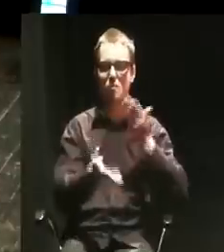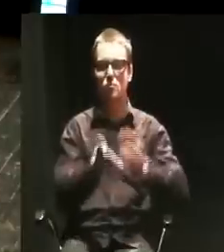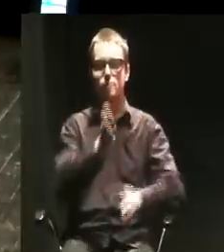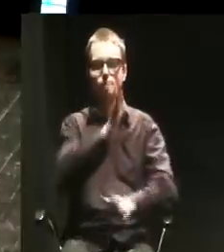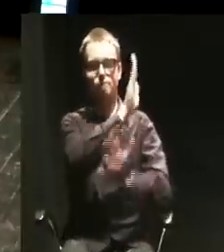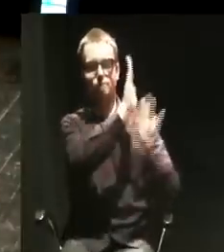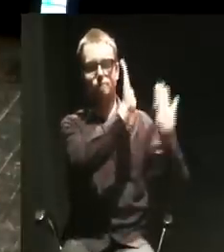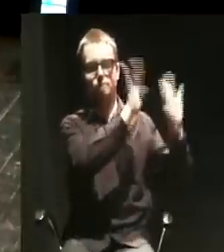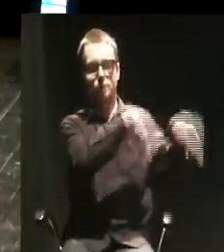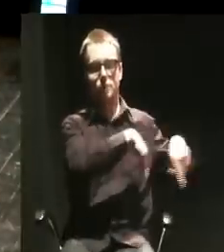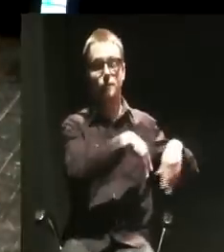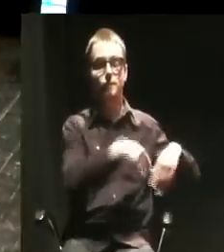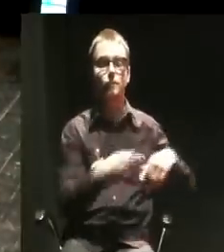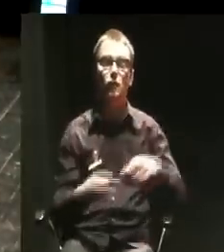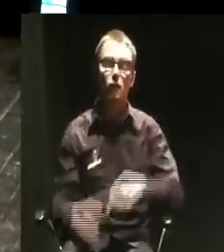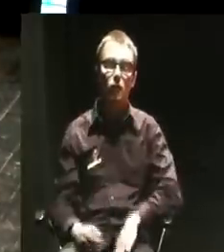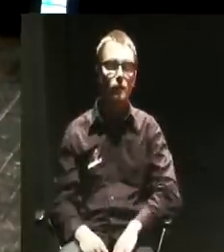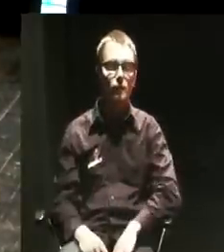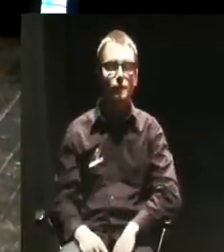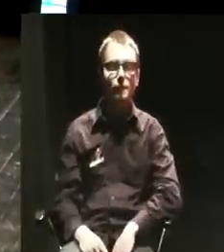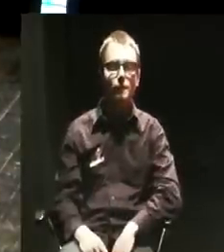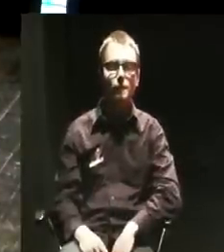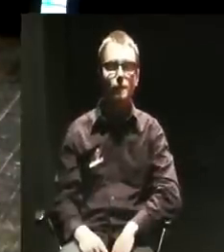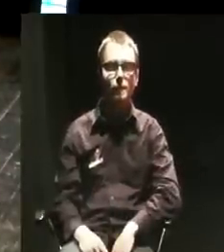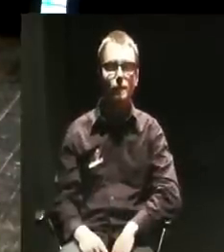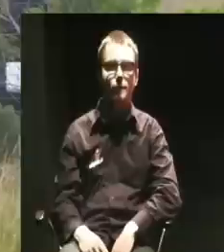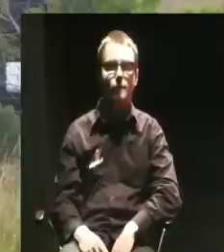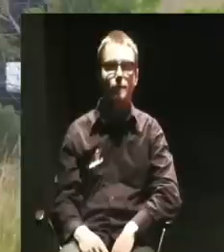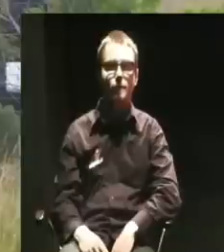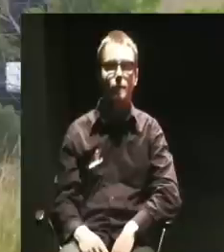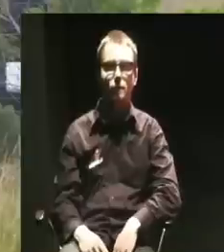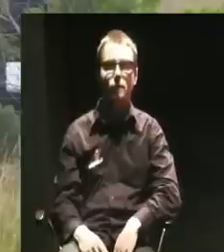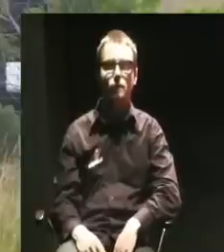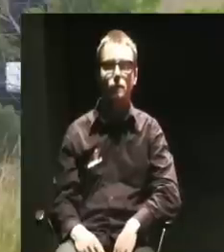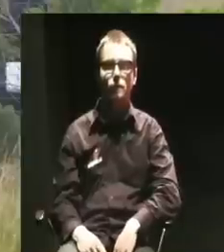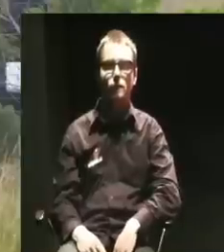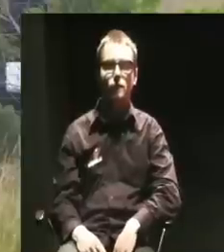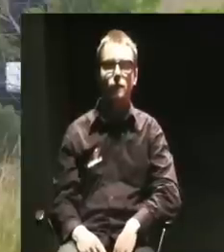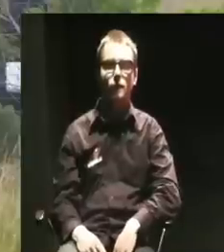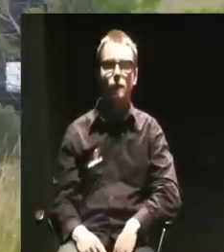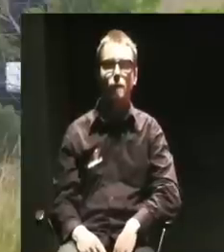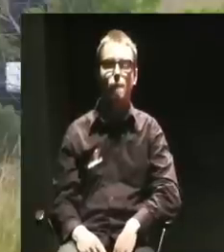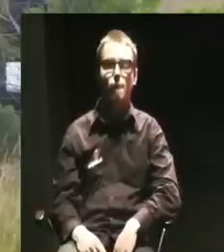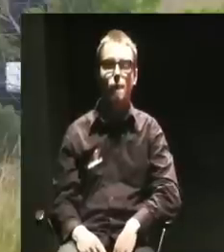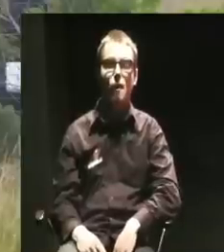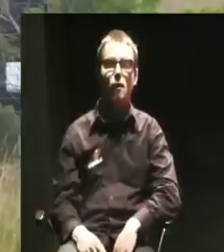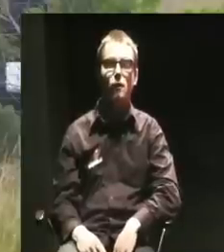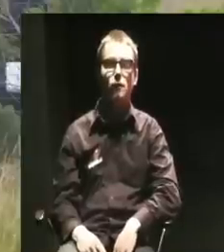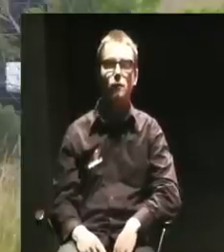także, no niestety, symbol, który jest dla mnie takim symbolem tamtego Lublina, to